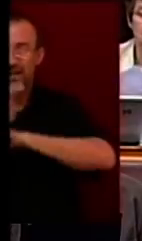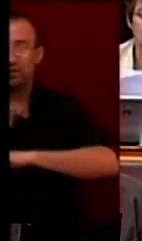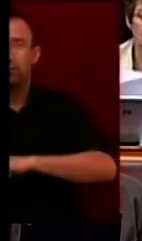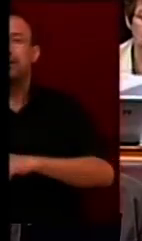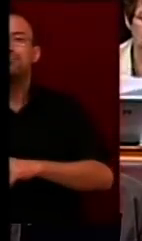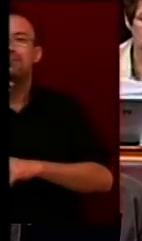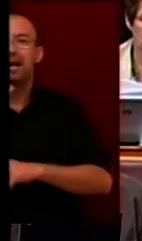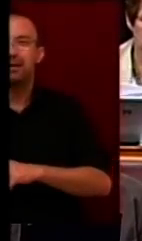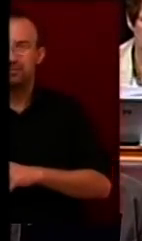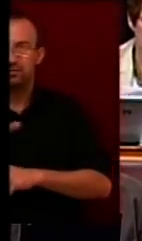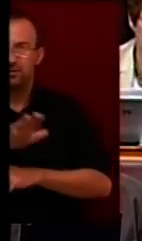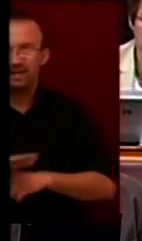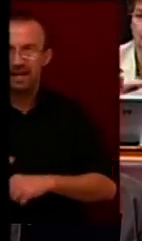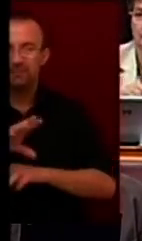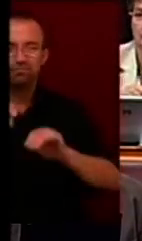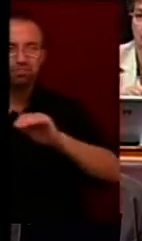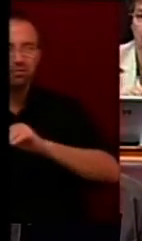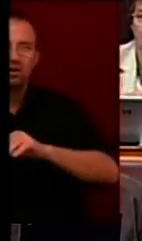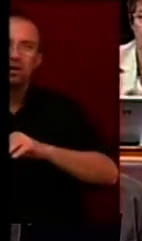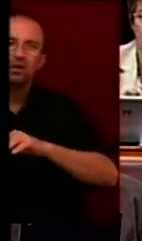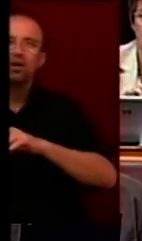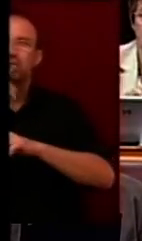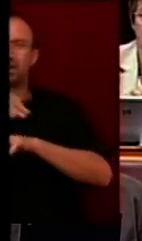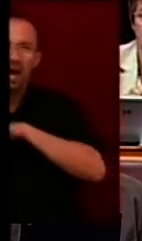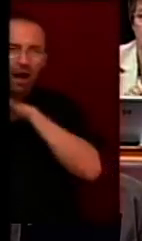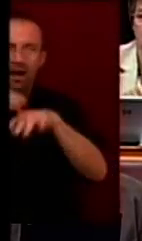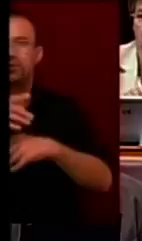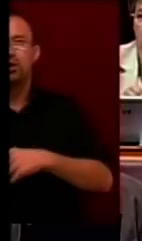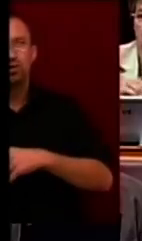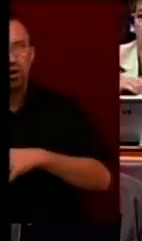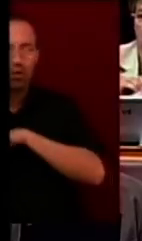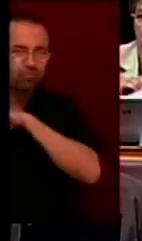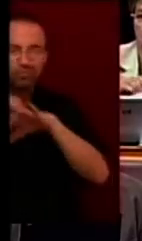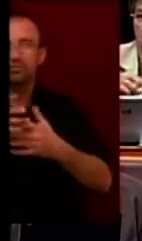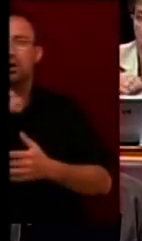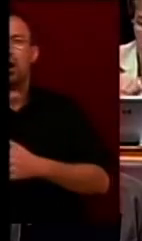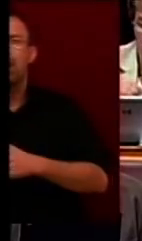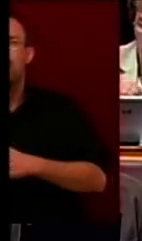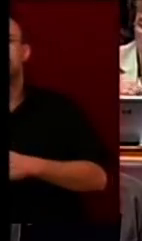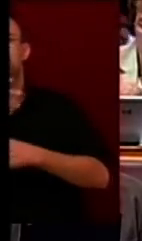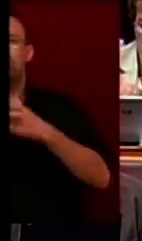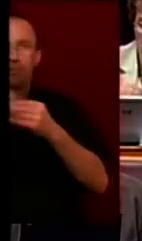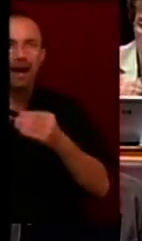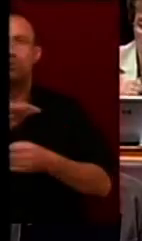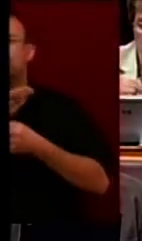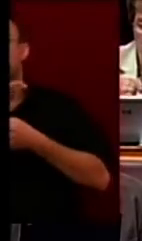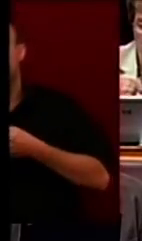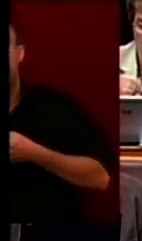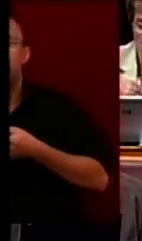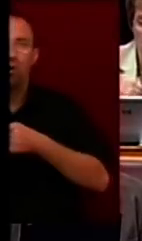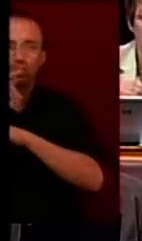mint a Beregvidék. Számtalanszor dúlták fel tatárok, törökök, pusztították labancok, románok, csehek és